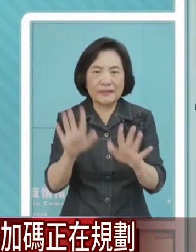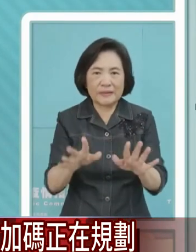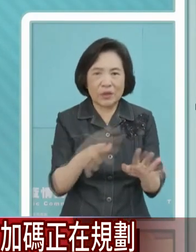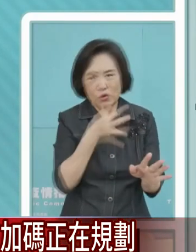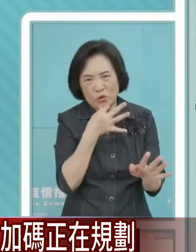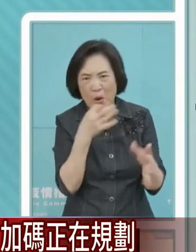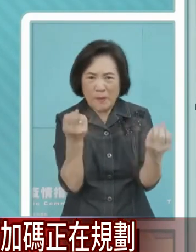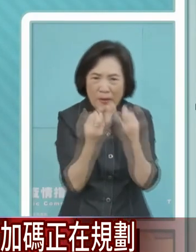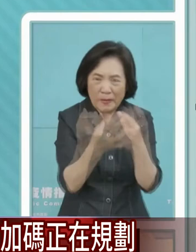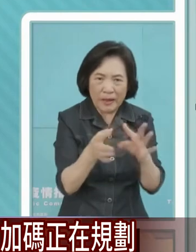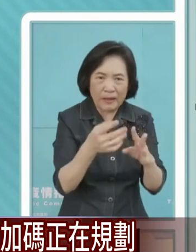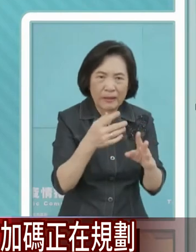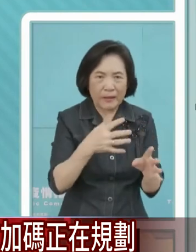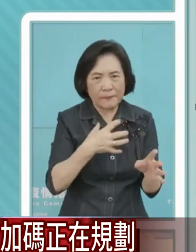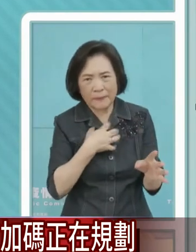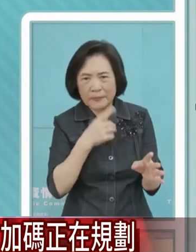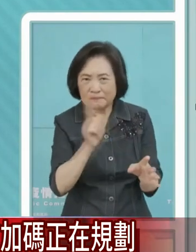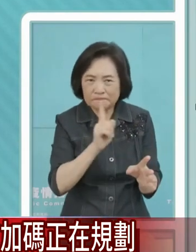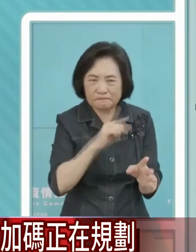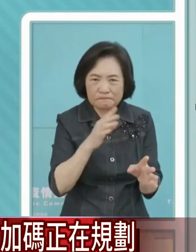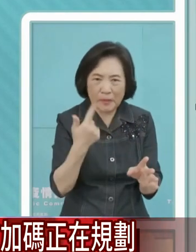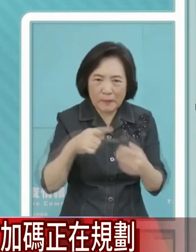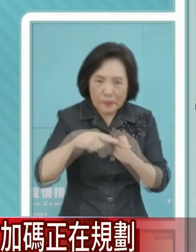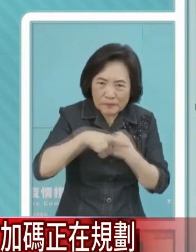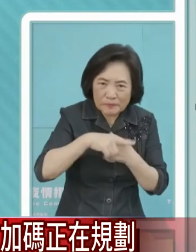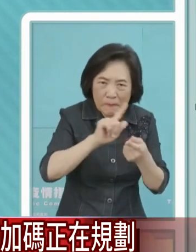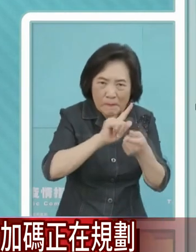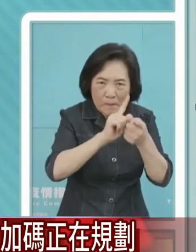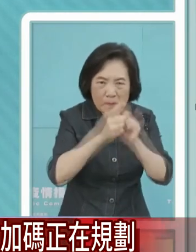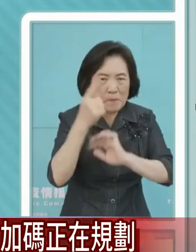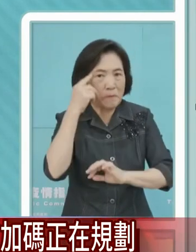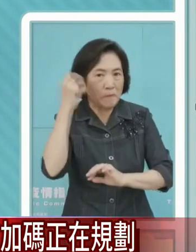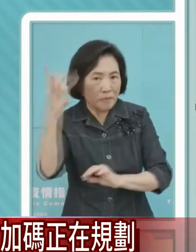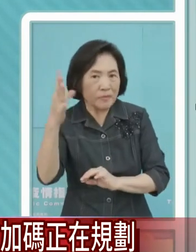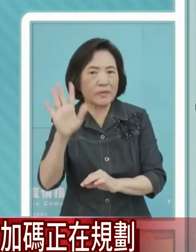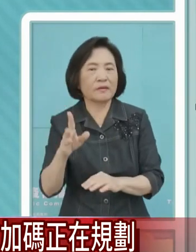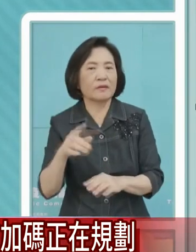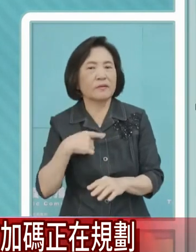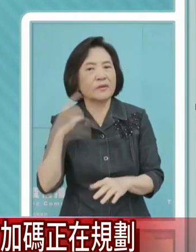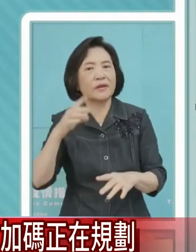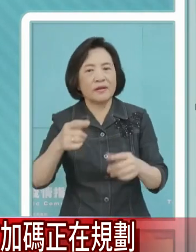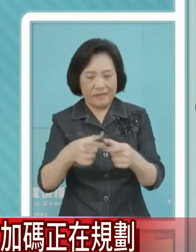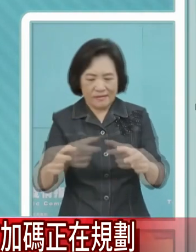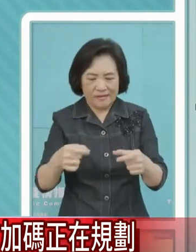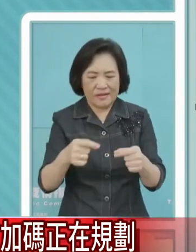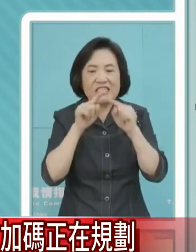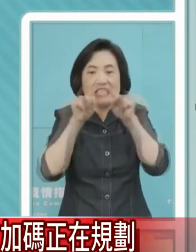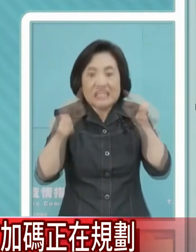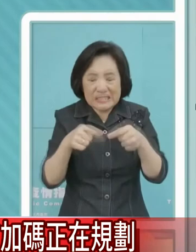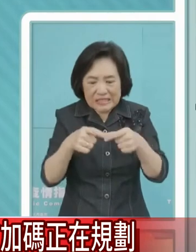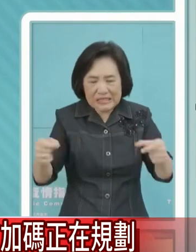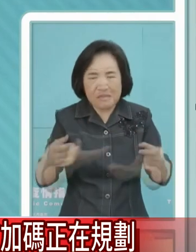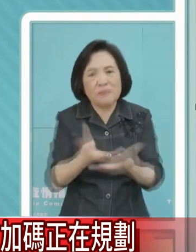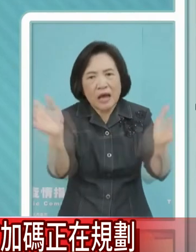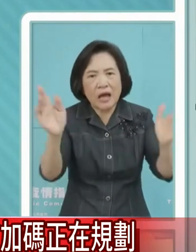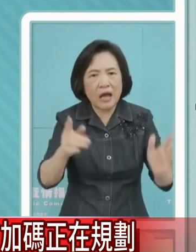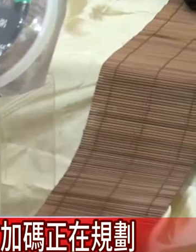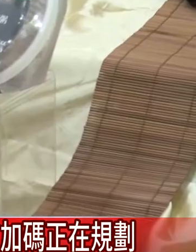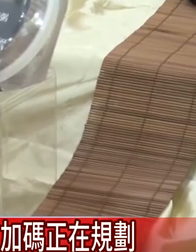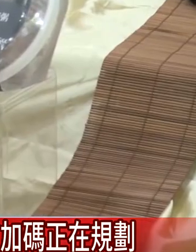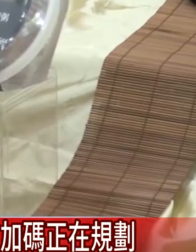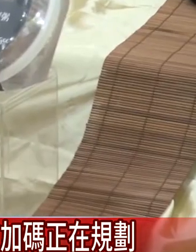都是国家进步的一个机会，所以老是花纸本，你知道哦，看起来就很 low